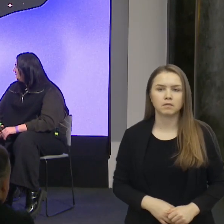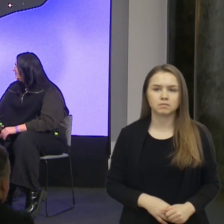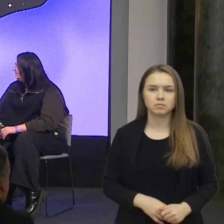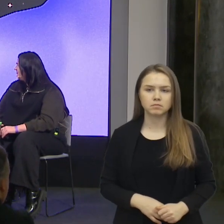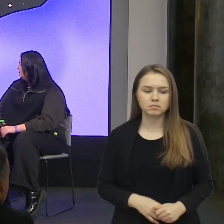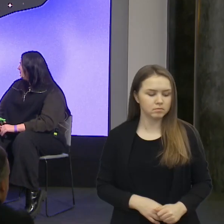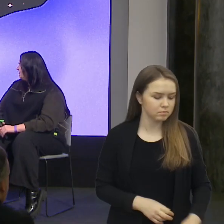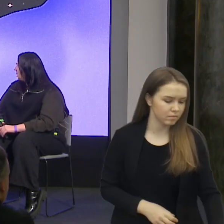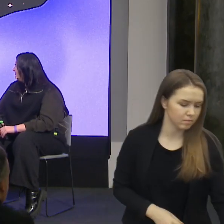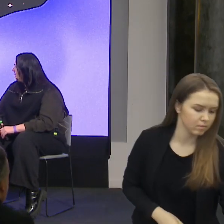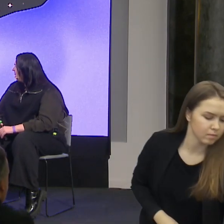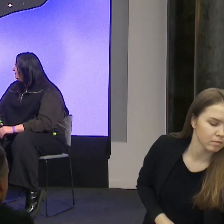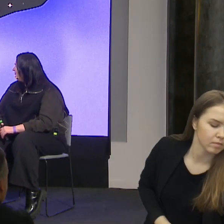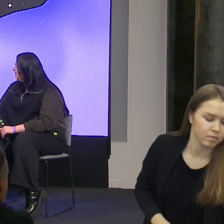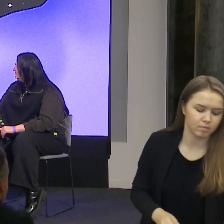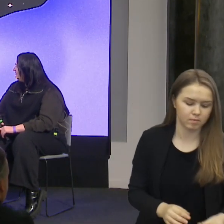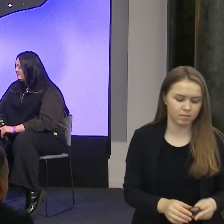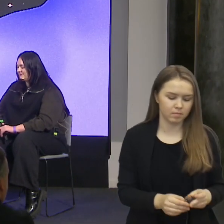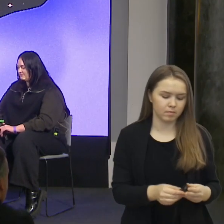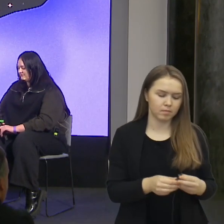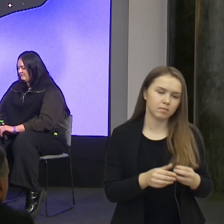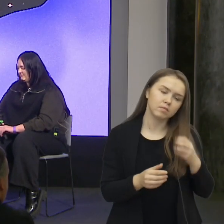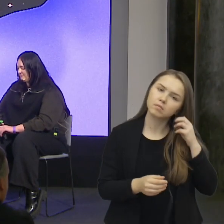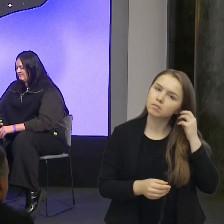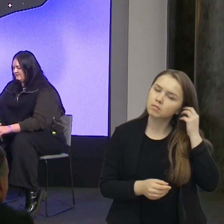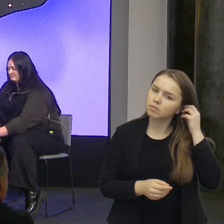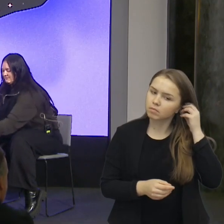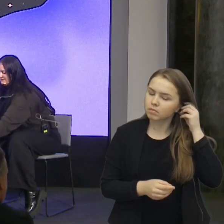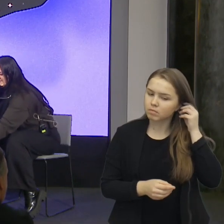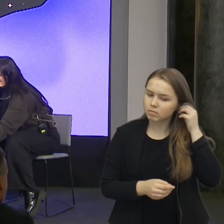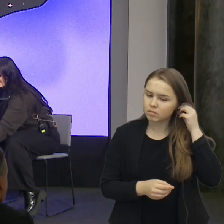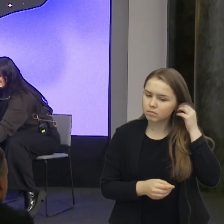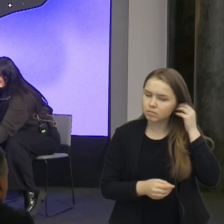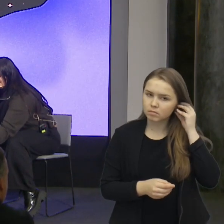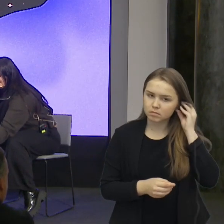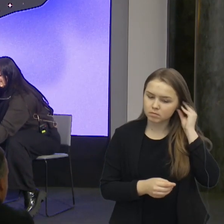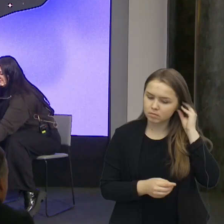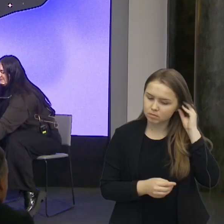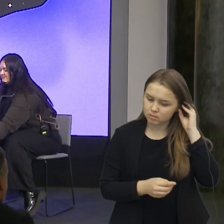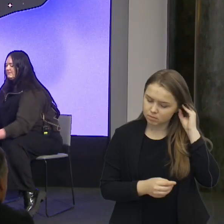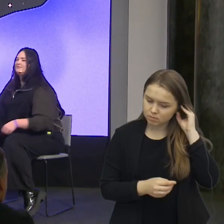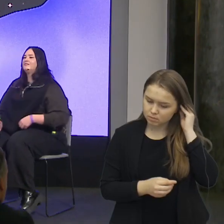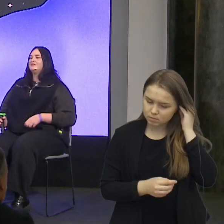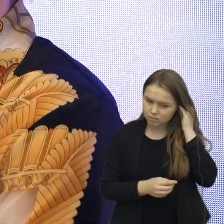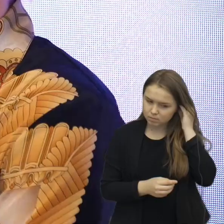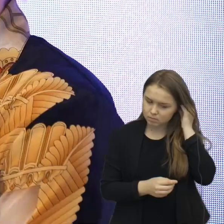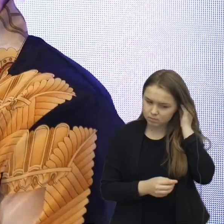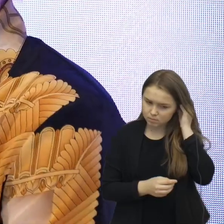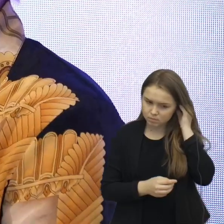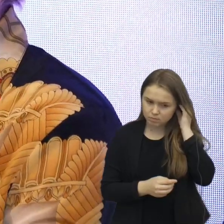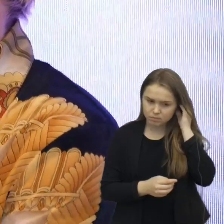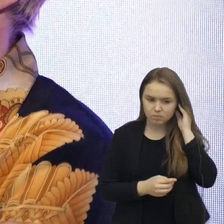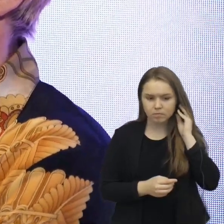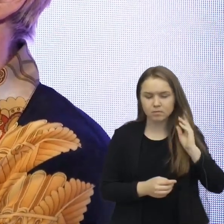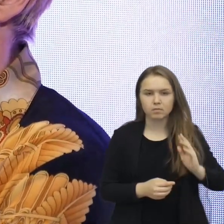Yes, I agree. Listen to people's stories, and for example, like for the people, if there's anybody working in media, actually lift up